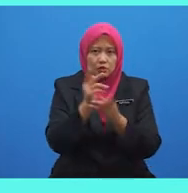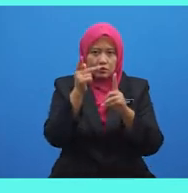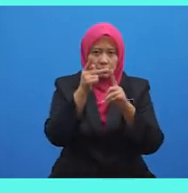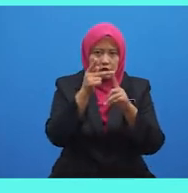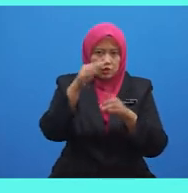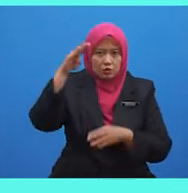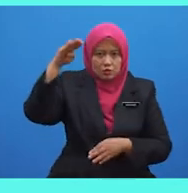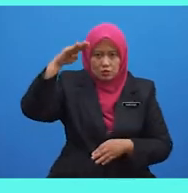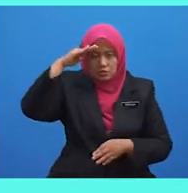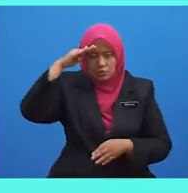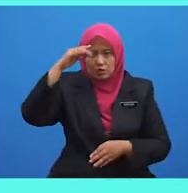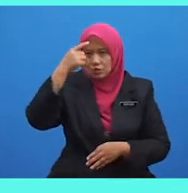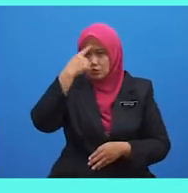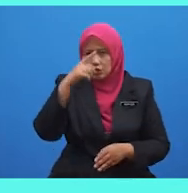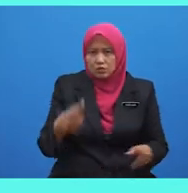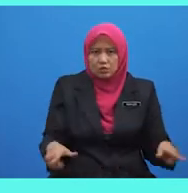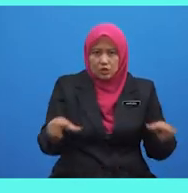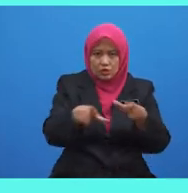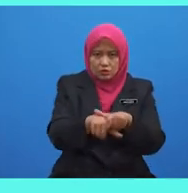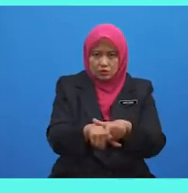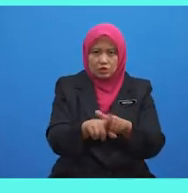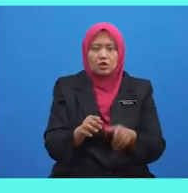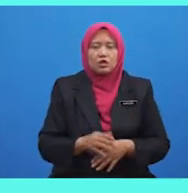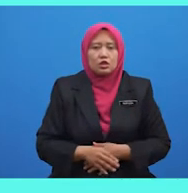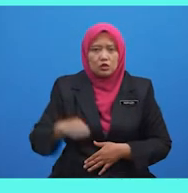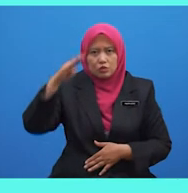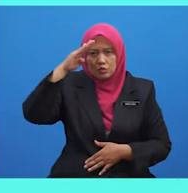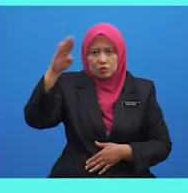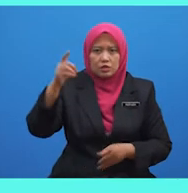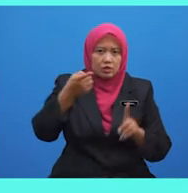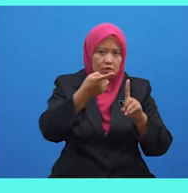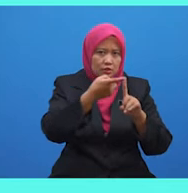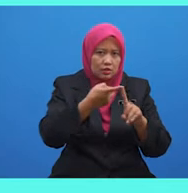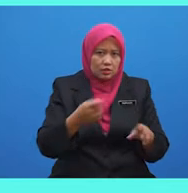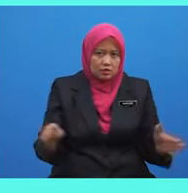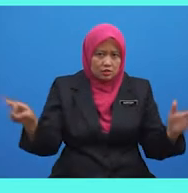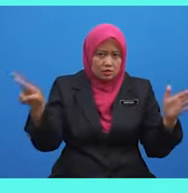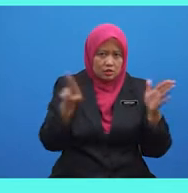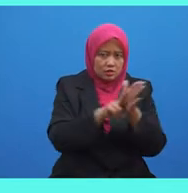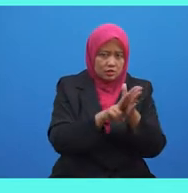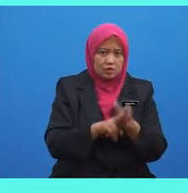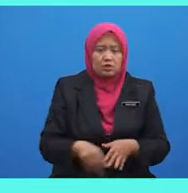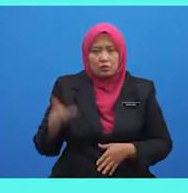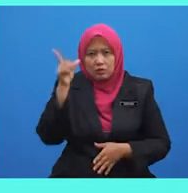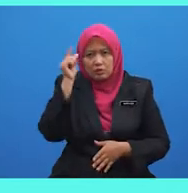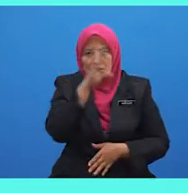daripada serangan Portugis dan Aceh. Perjanjian Johor-Belanda ditandatangani